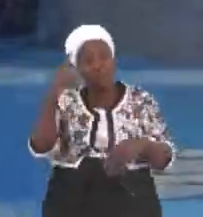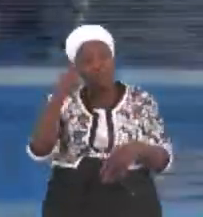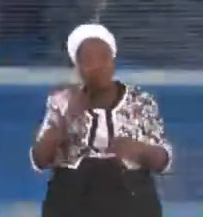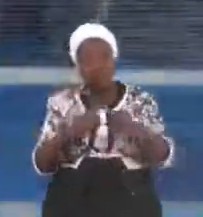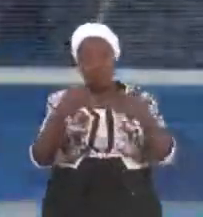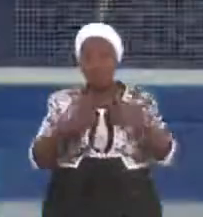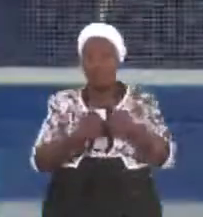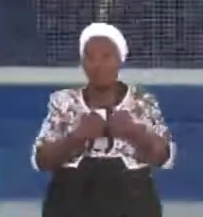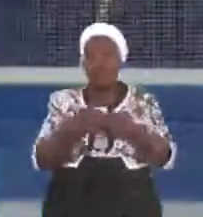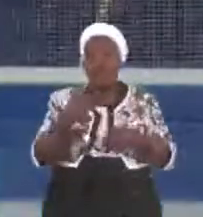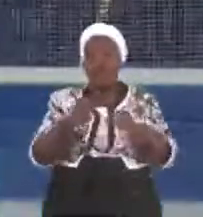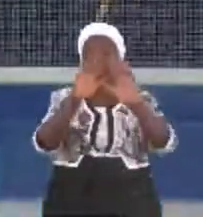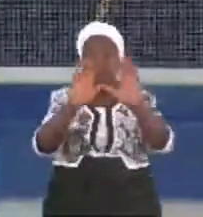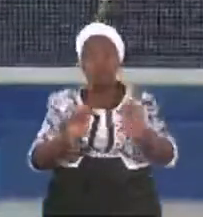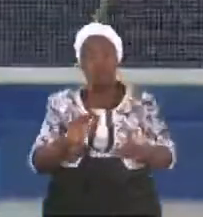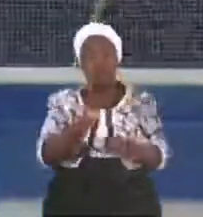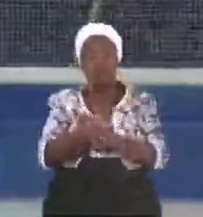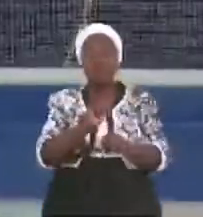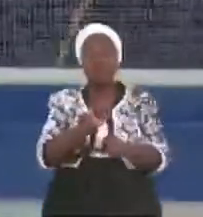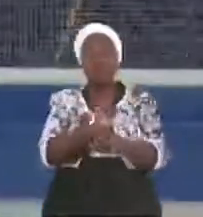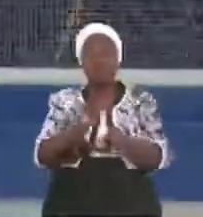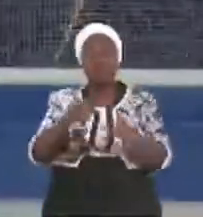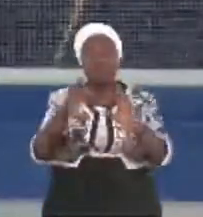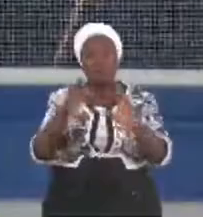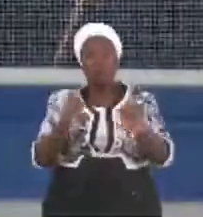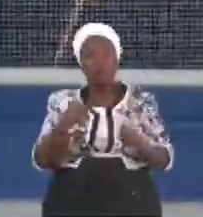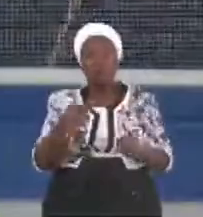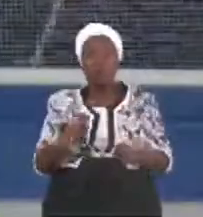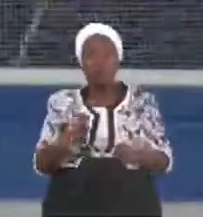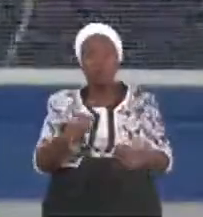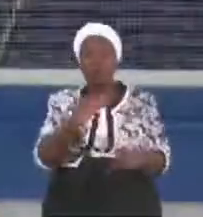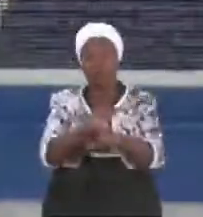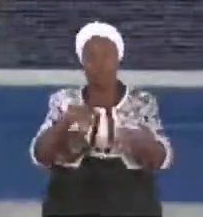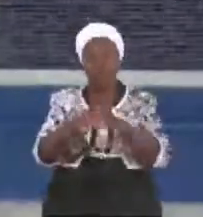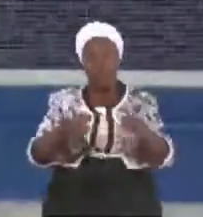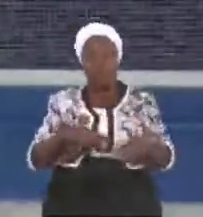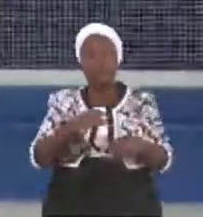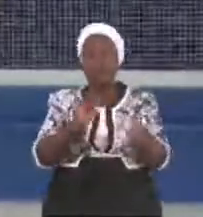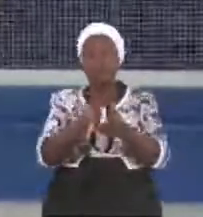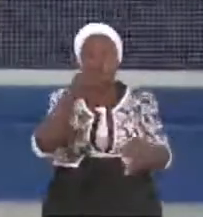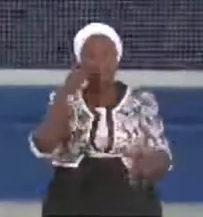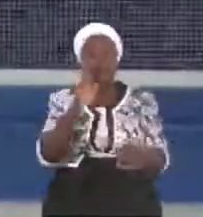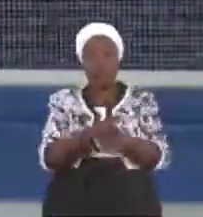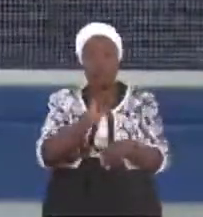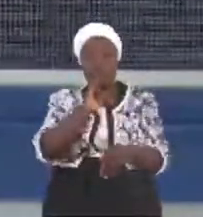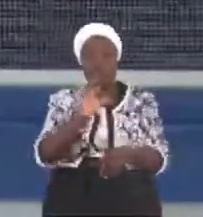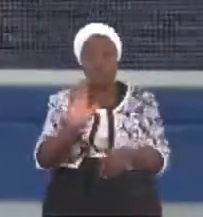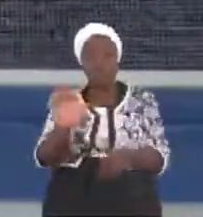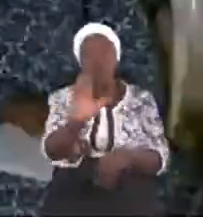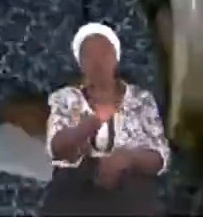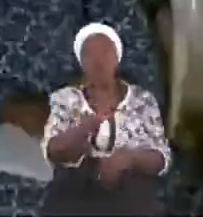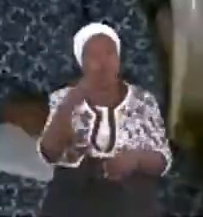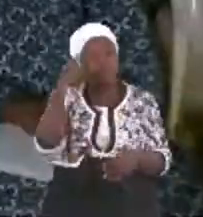Toute promesse faite par le Seigneur pour que tu puisses expérimenter la puissance miraculeuse de Dieu est pour